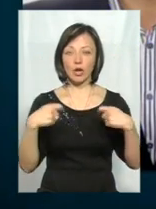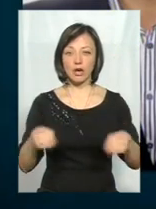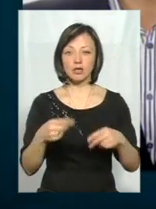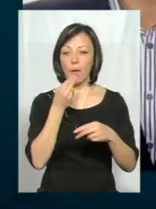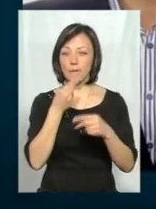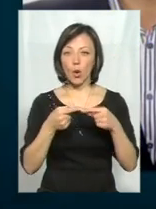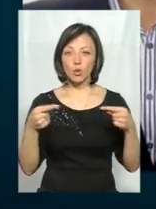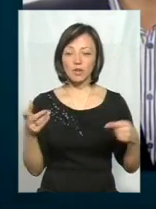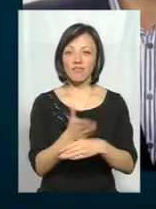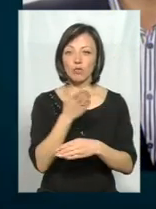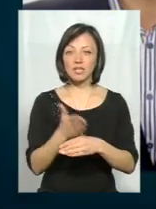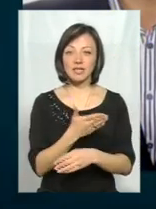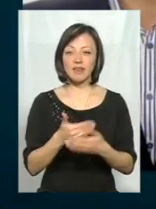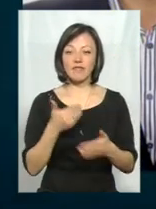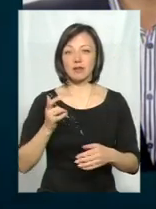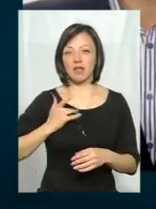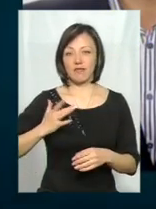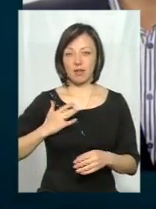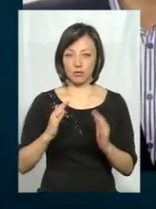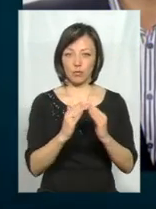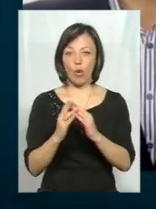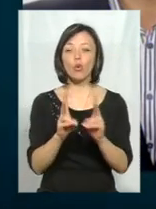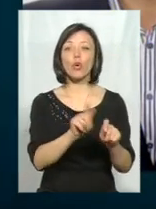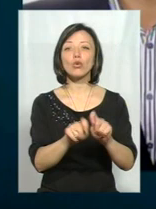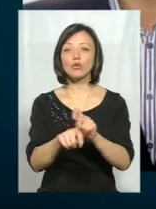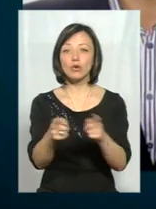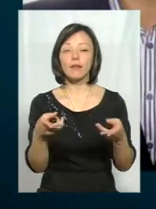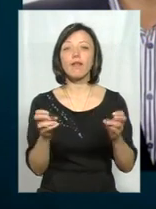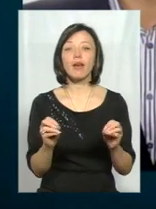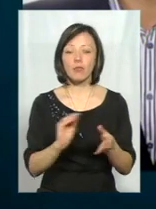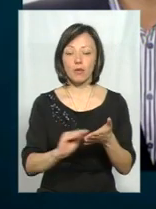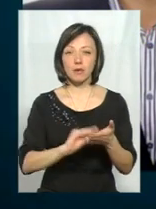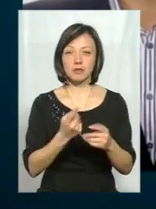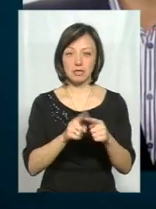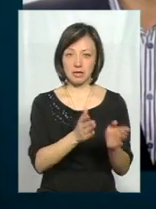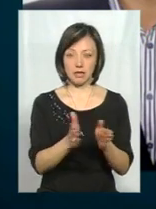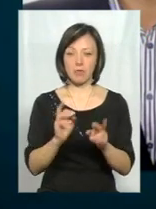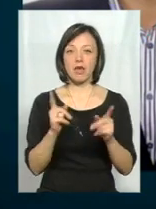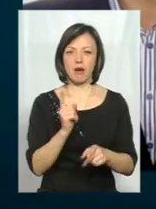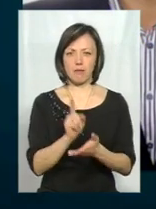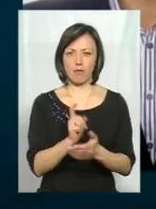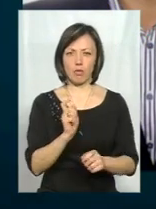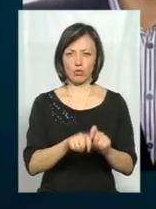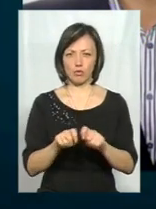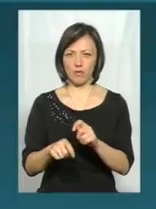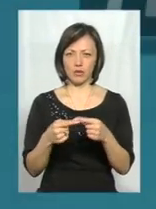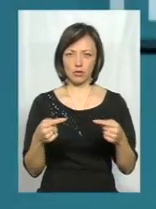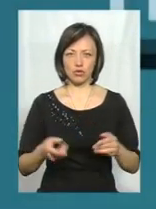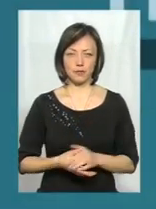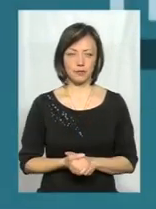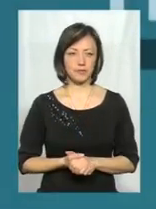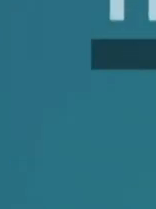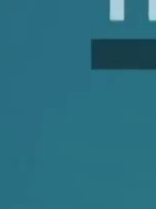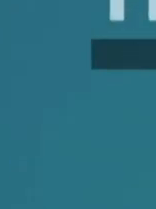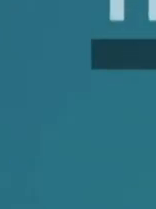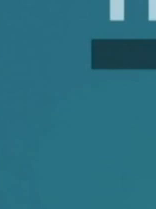продукція, яка виробництво йде від приватних підприємців. Хто їх контролює, де прописано всі системи, як ми маємо їх контролювати і все інше.